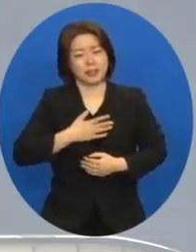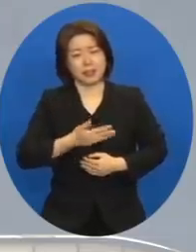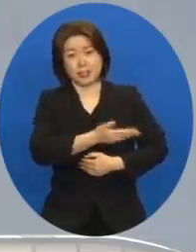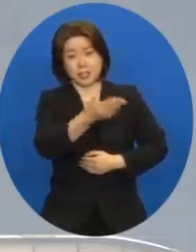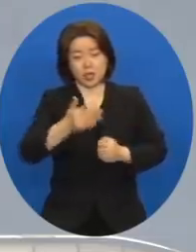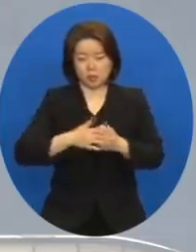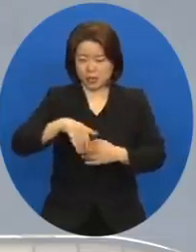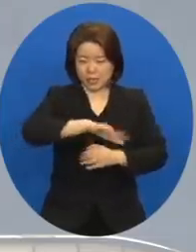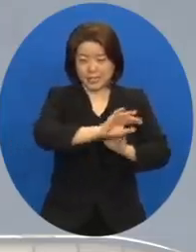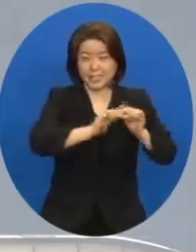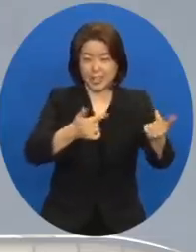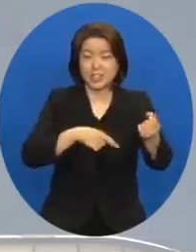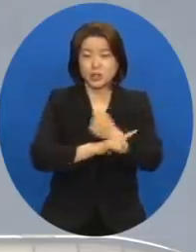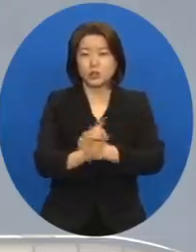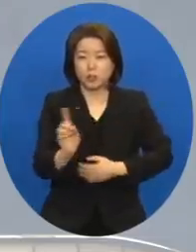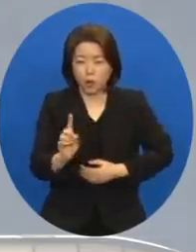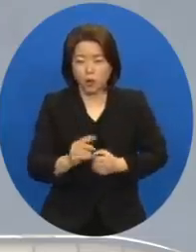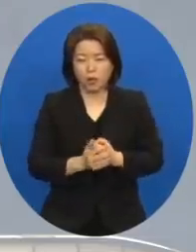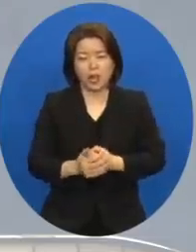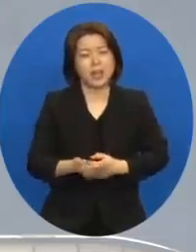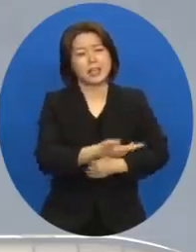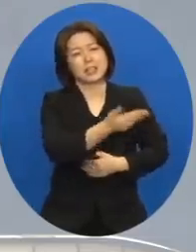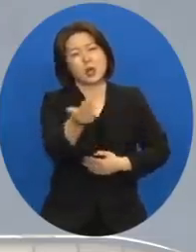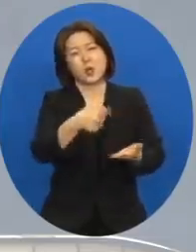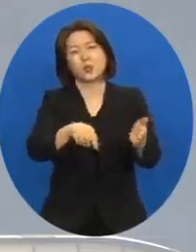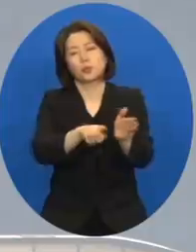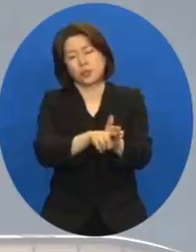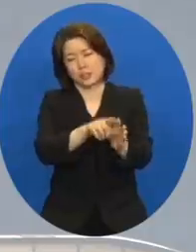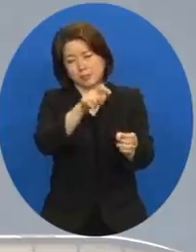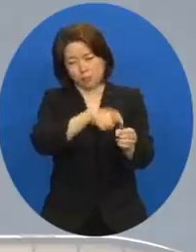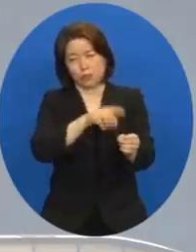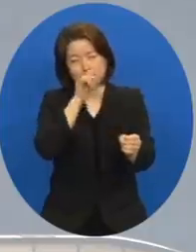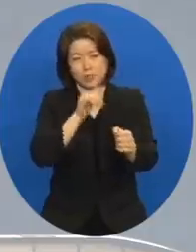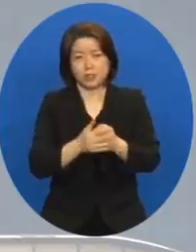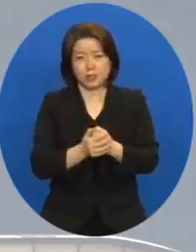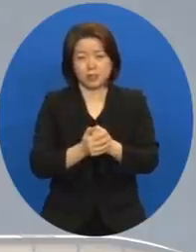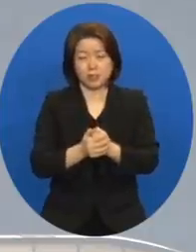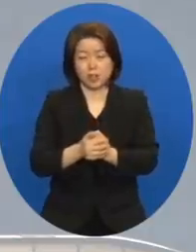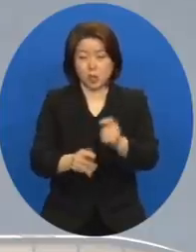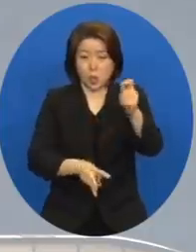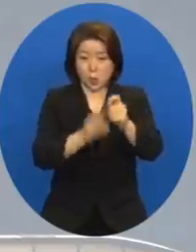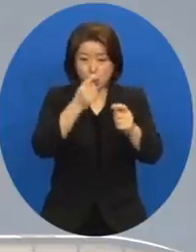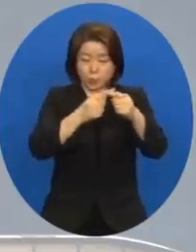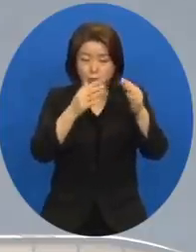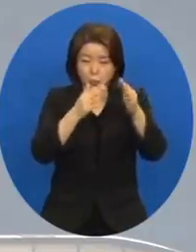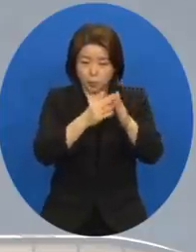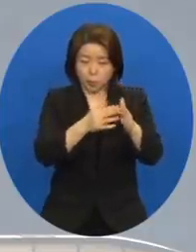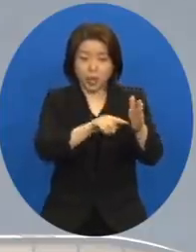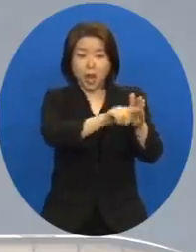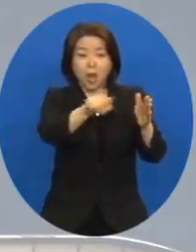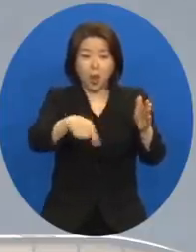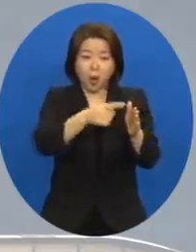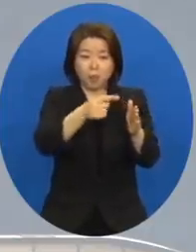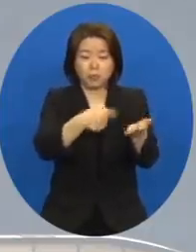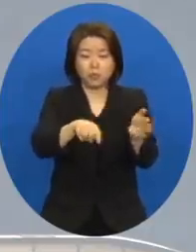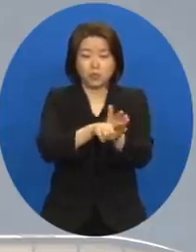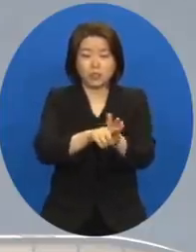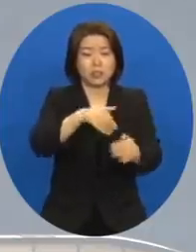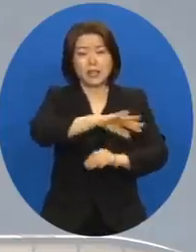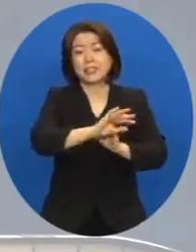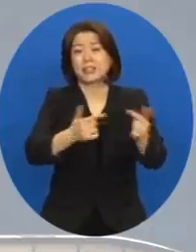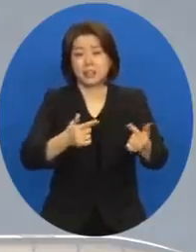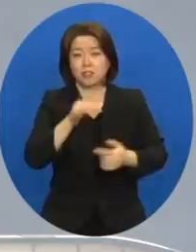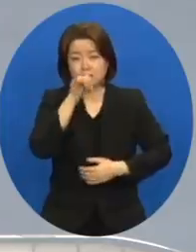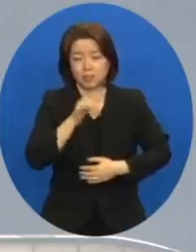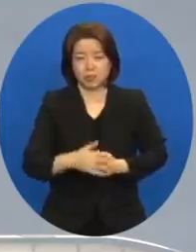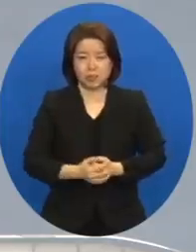가지 않은 것은 여러분을 위해서 그런 겁니다 고린도 교회의 교회를 위해서 내가 가지 않은 거지